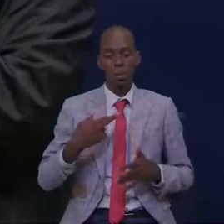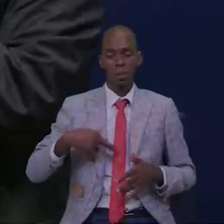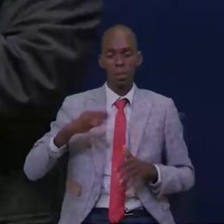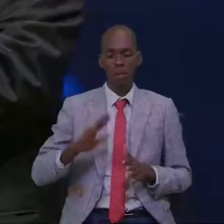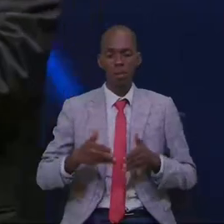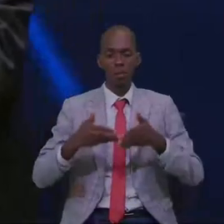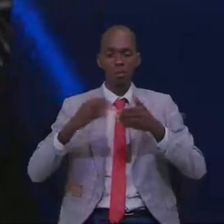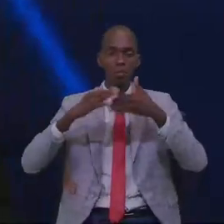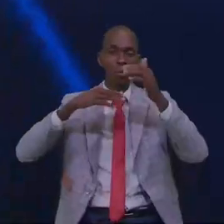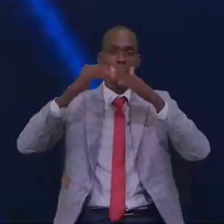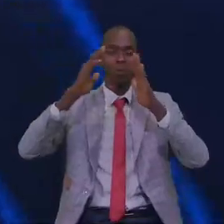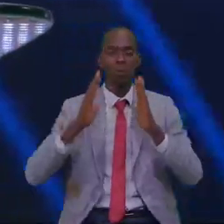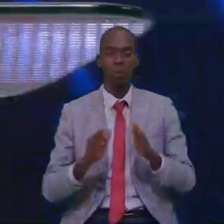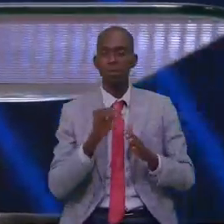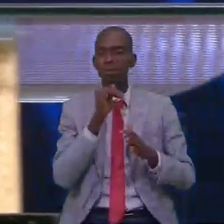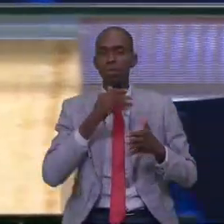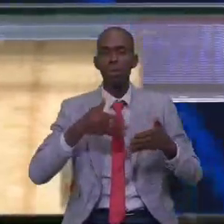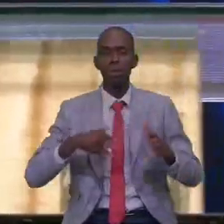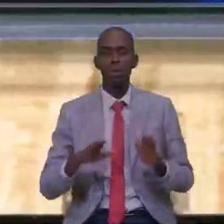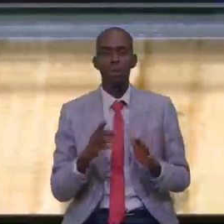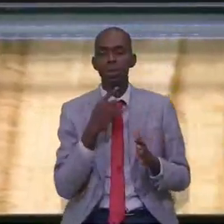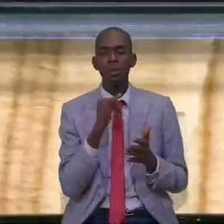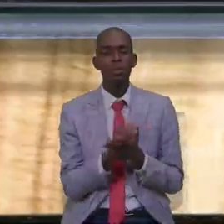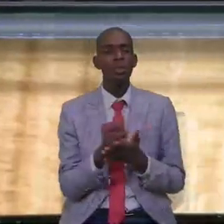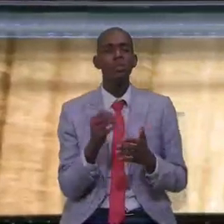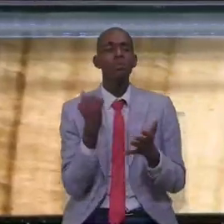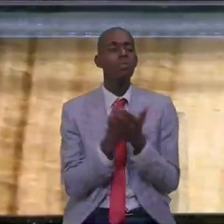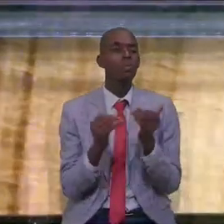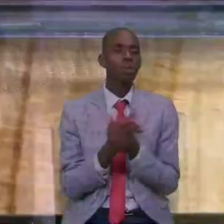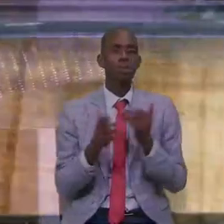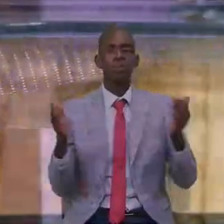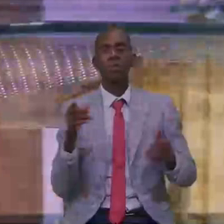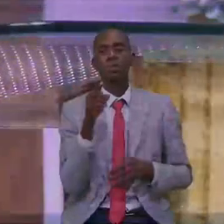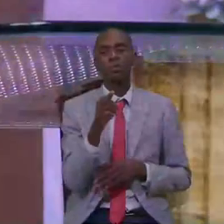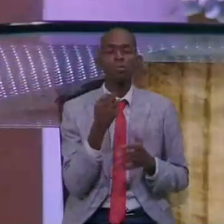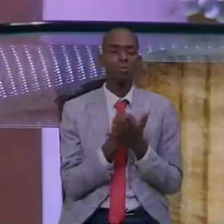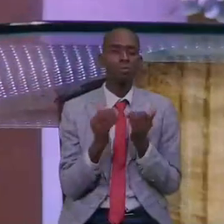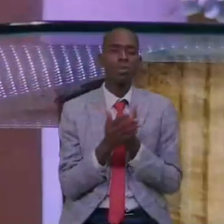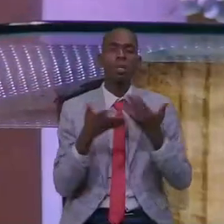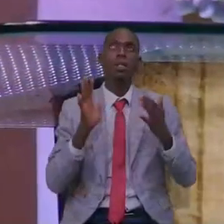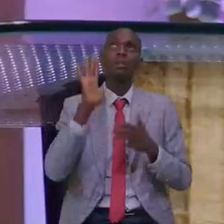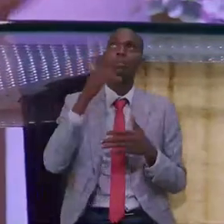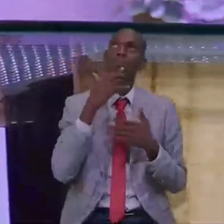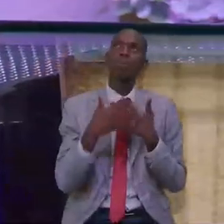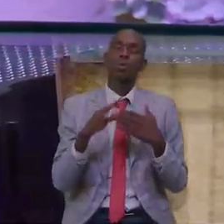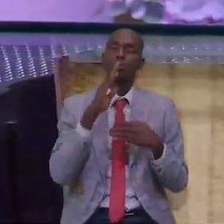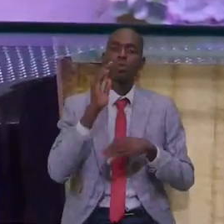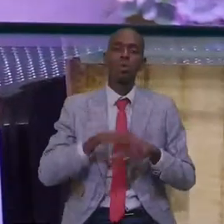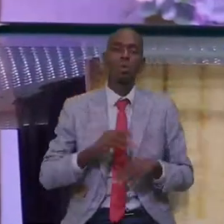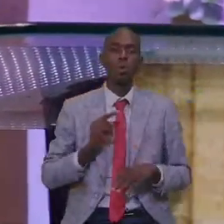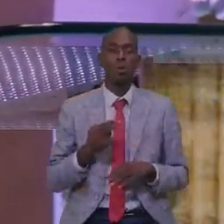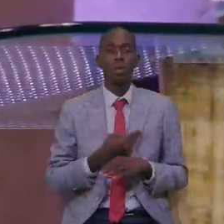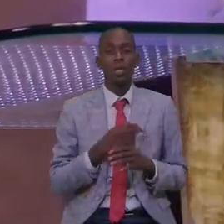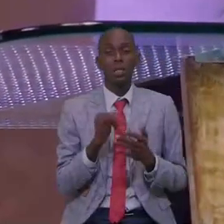la pierre qu'ont rejeté ceux qui bâtissaient. Ils ont dit: crucifie-le, que son sang soit sur nous. Et ce